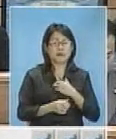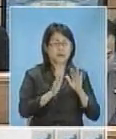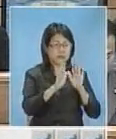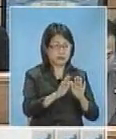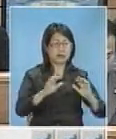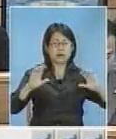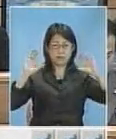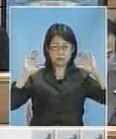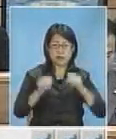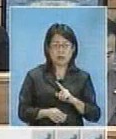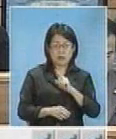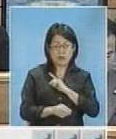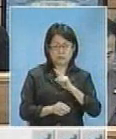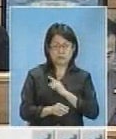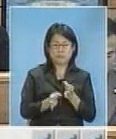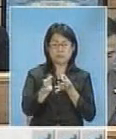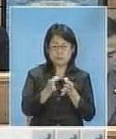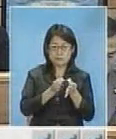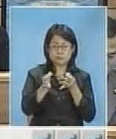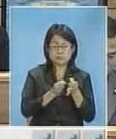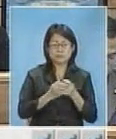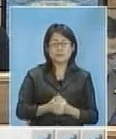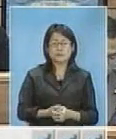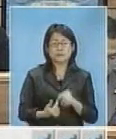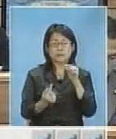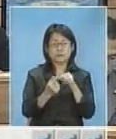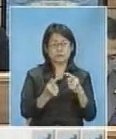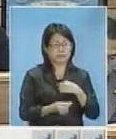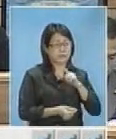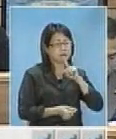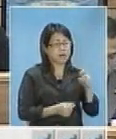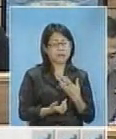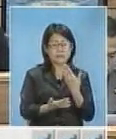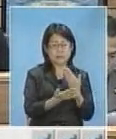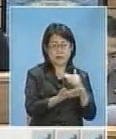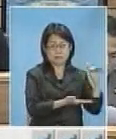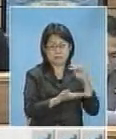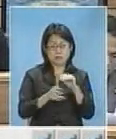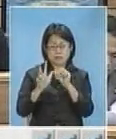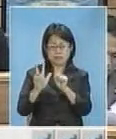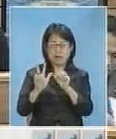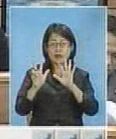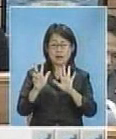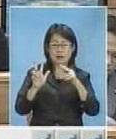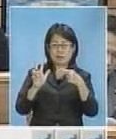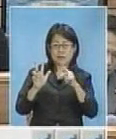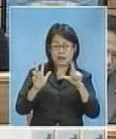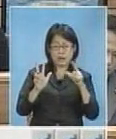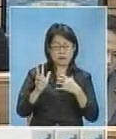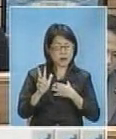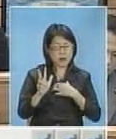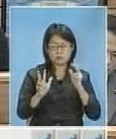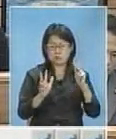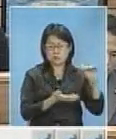างรัฐบาลได้ช่วยกรุณาชี้แจงก็คือประเด็นคำถามว่า 350,000 ล้านที่ท่านจะกู้วันนี้